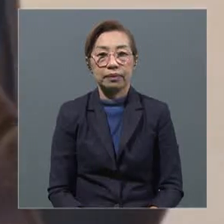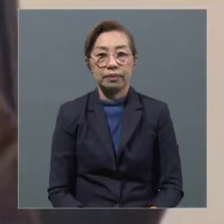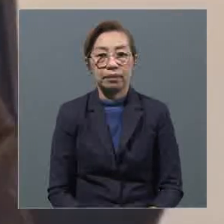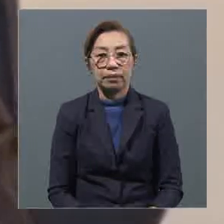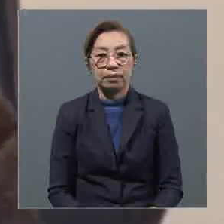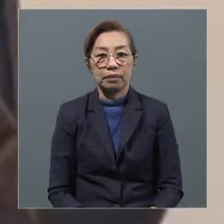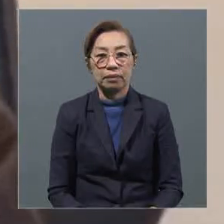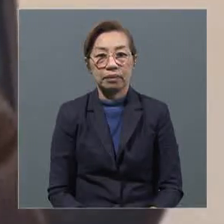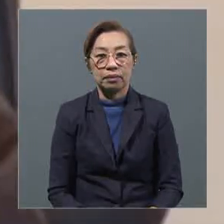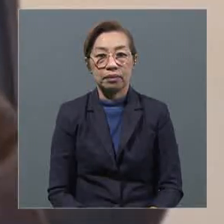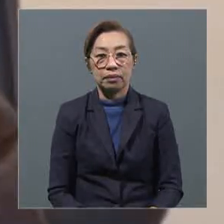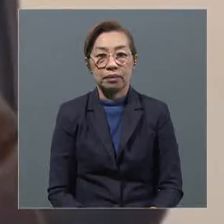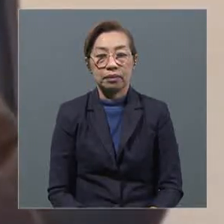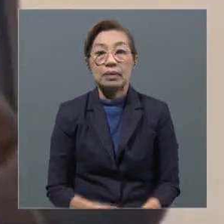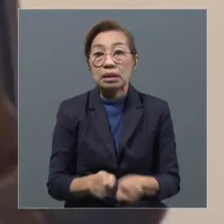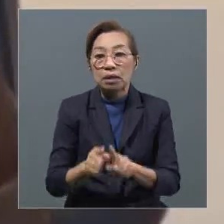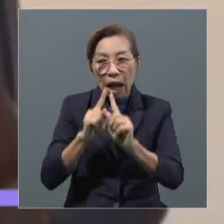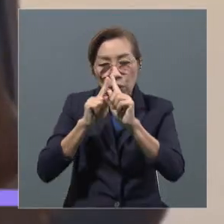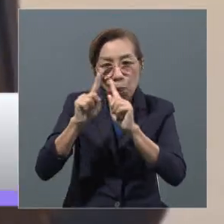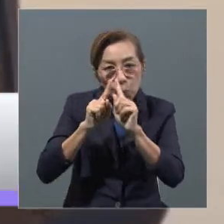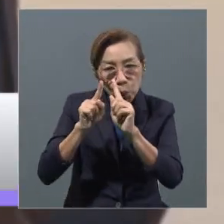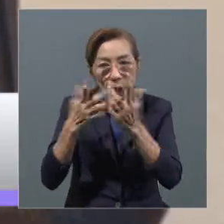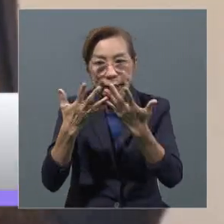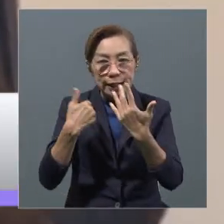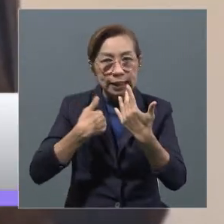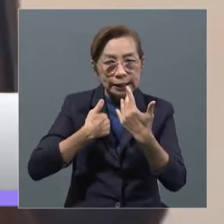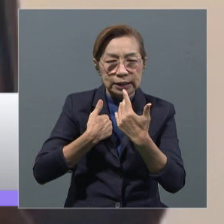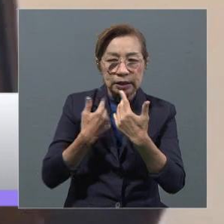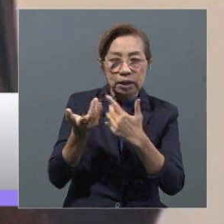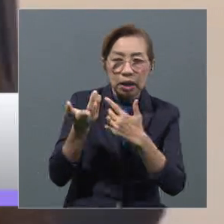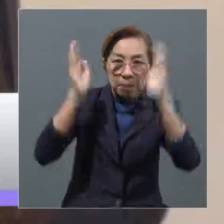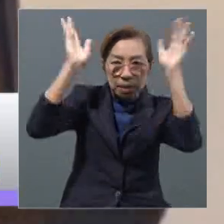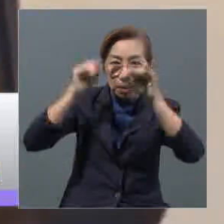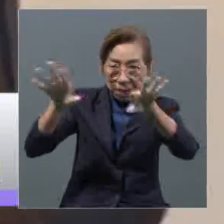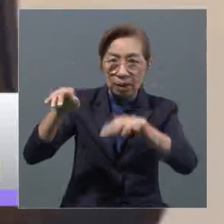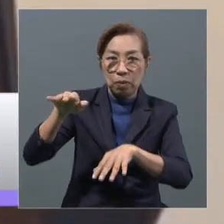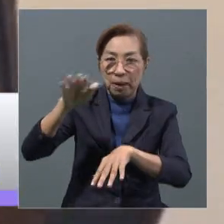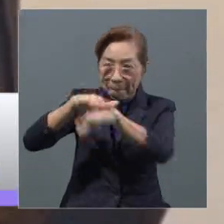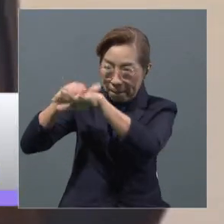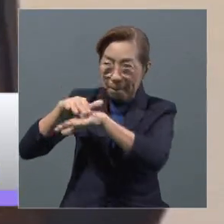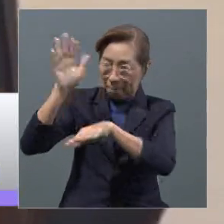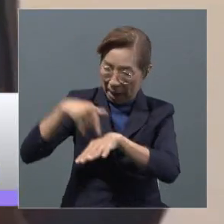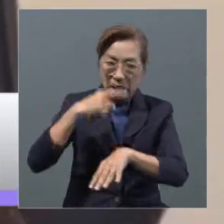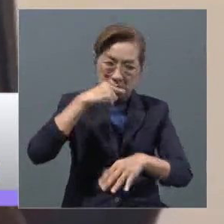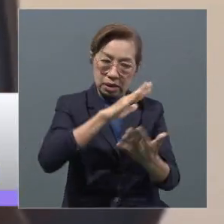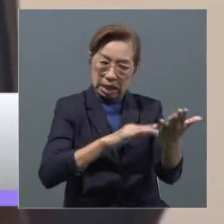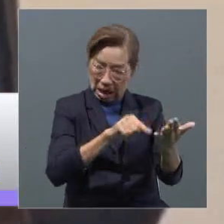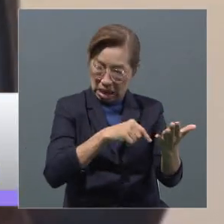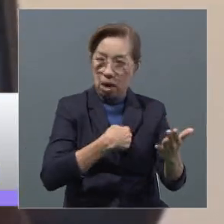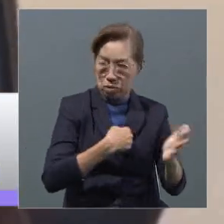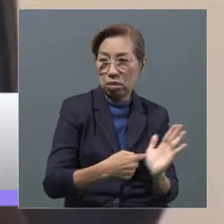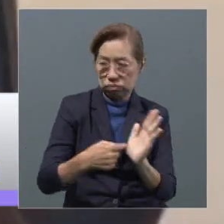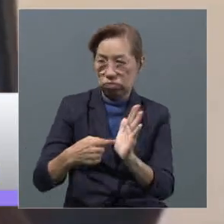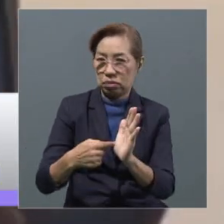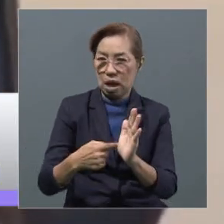ในช่วงของการบิดดิ้งโปรเซสนะคะในช่วงที่เรากำลังไปติดต่อประชาสัมพันธ์เพื่อจะโปรโมทว่าเราเสนอตัวต